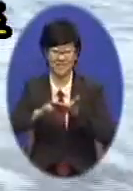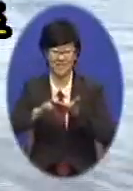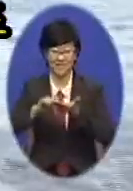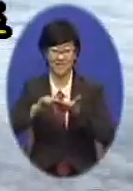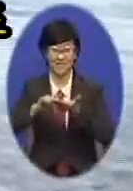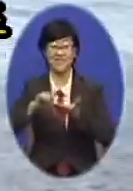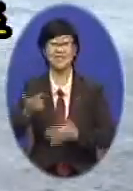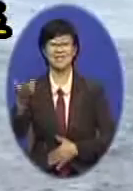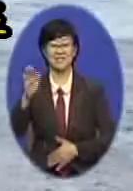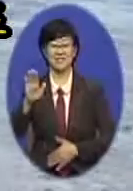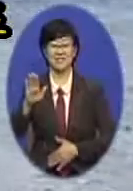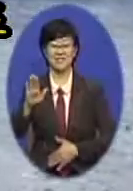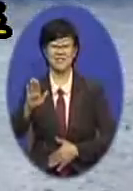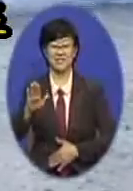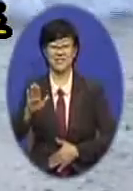말처럼